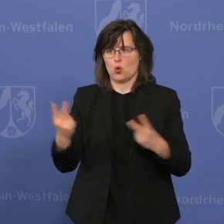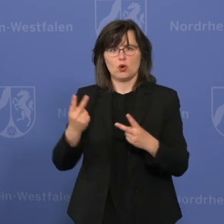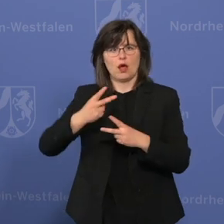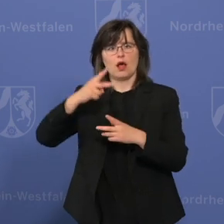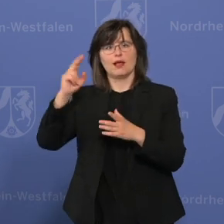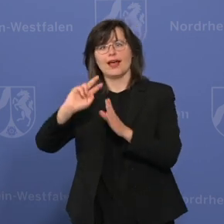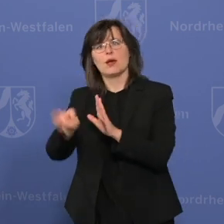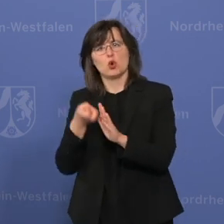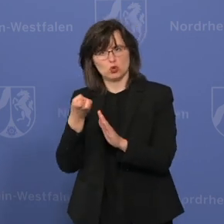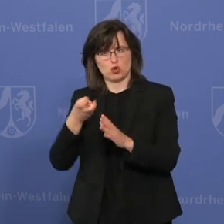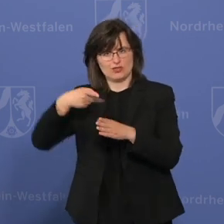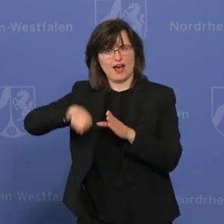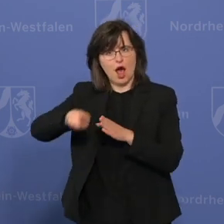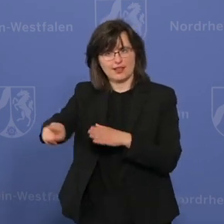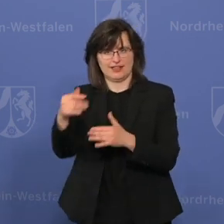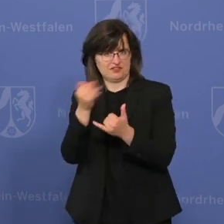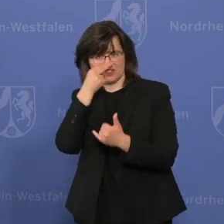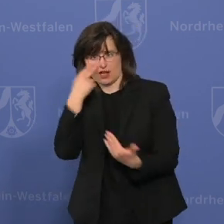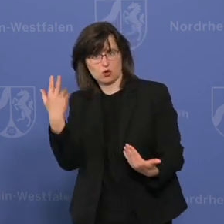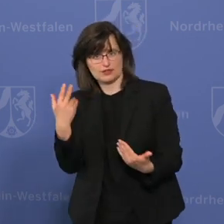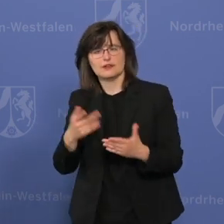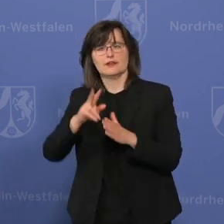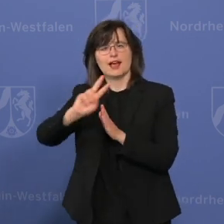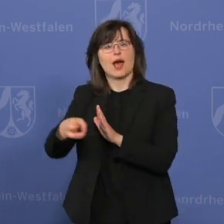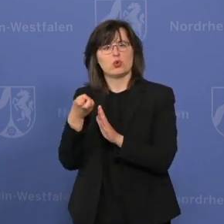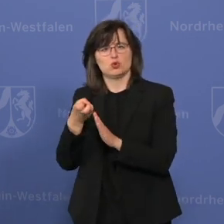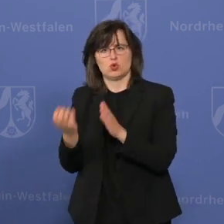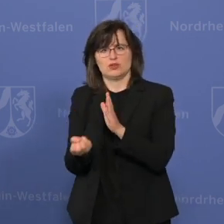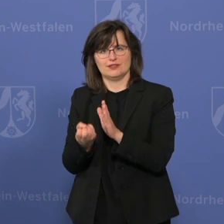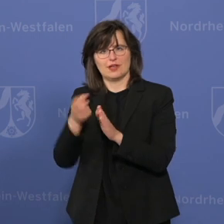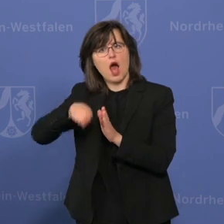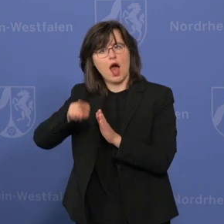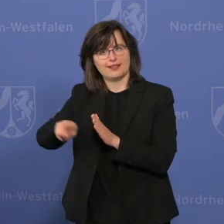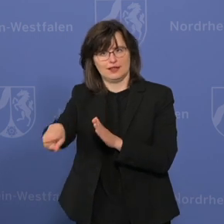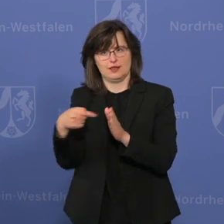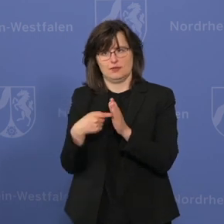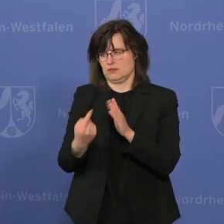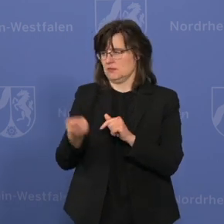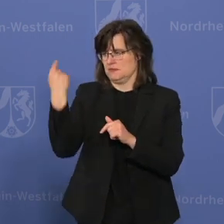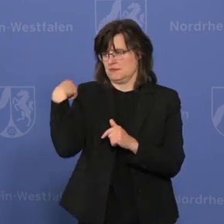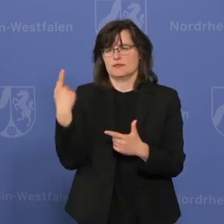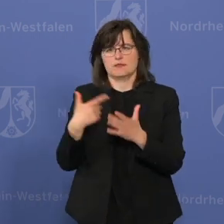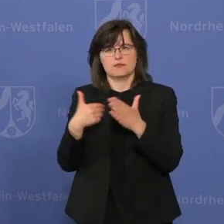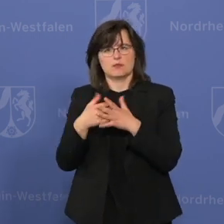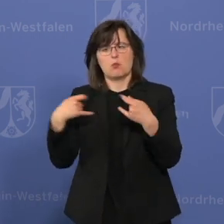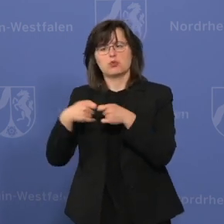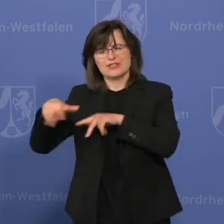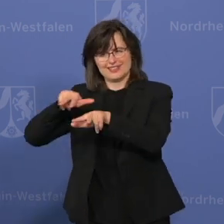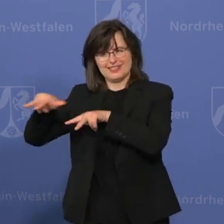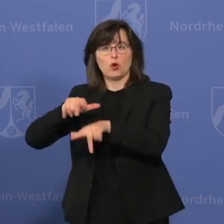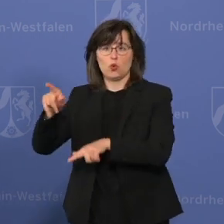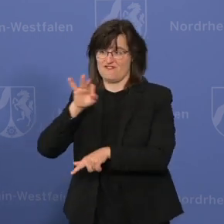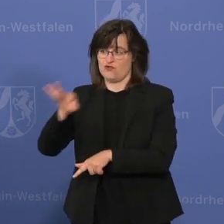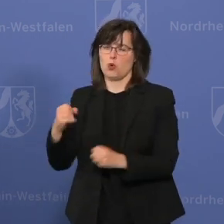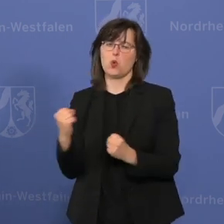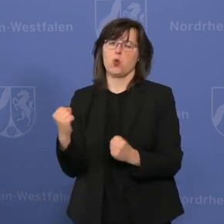jetzt maßgeblich? Dann muss man sehen, dass die Reproduktionsrate, auf die zuletzt die Bundeskanzlerin und die Bundesregierung ganz wesentlich Wert gelegt